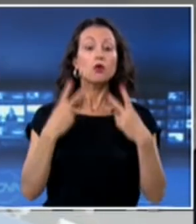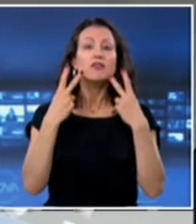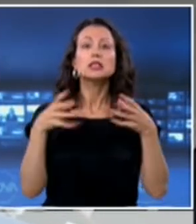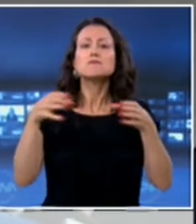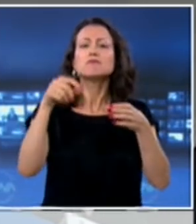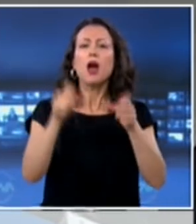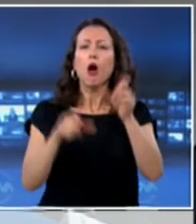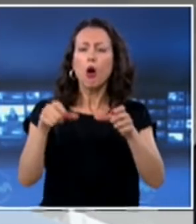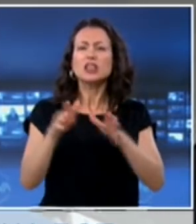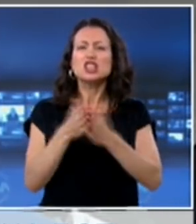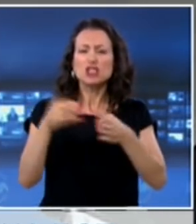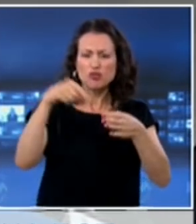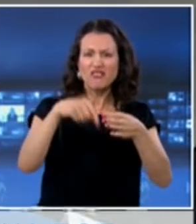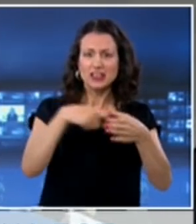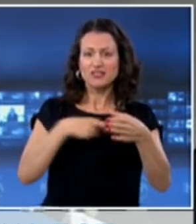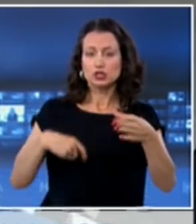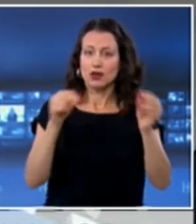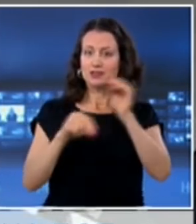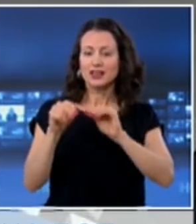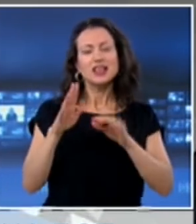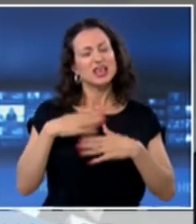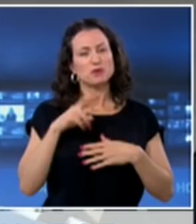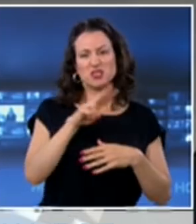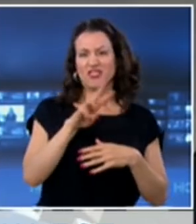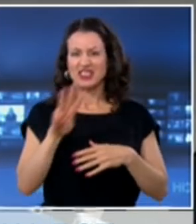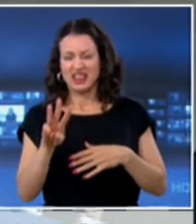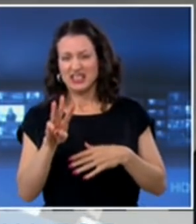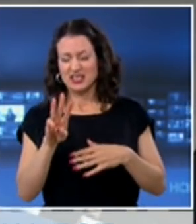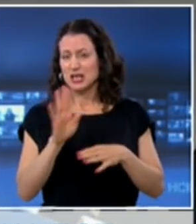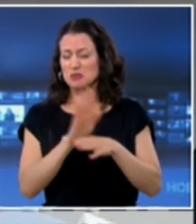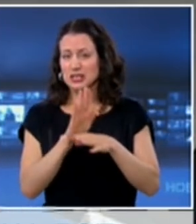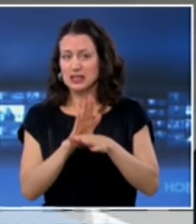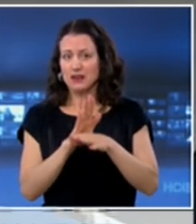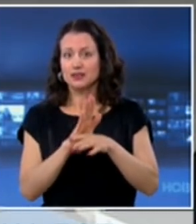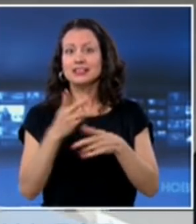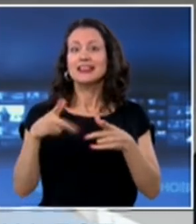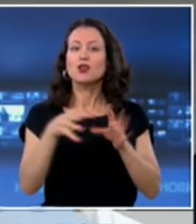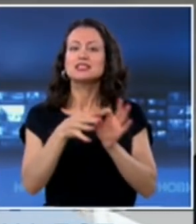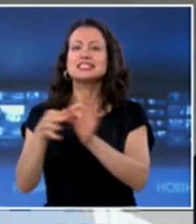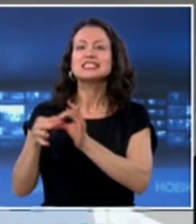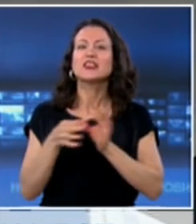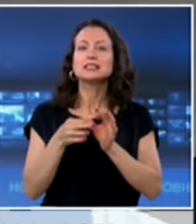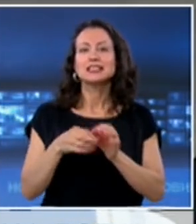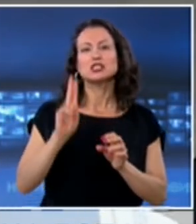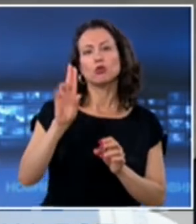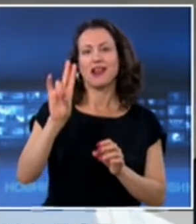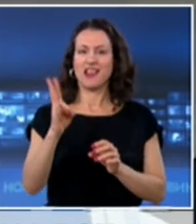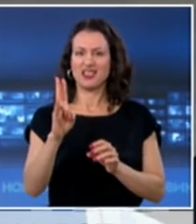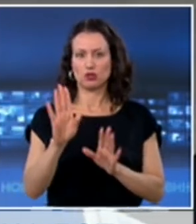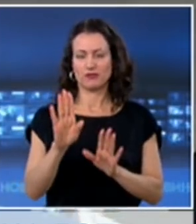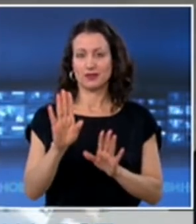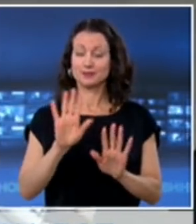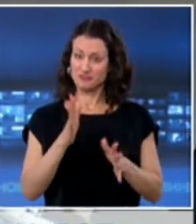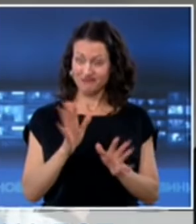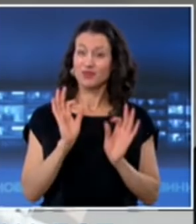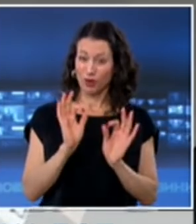съвет, имаме сигурно около 2/3 представителство на кохортата на Корнелия Нинова. Т.е. Нинова